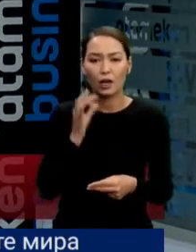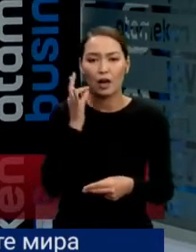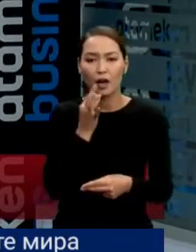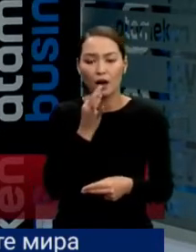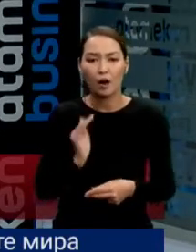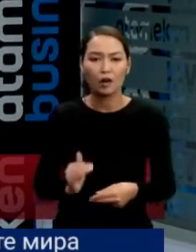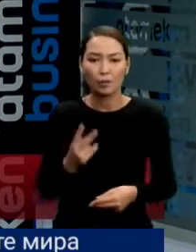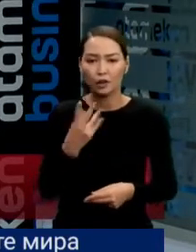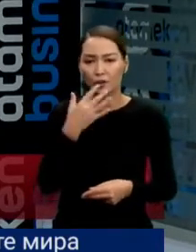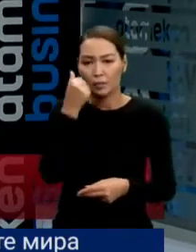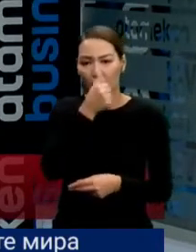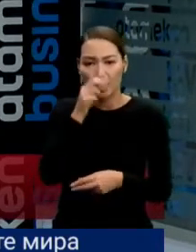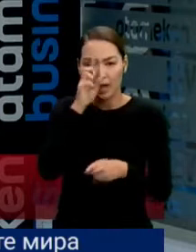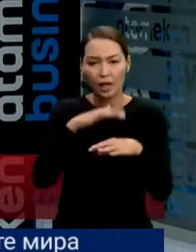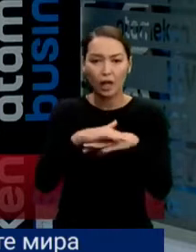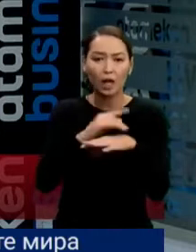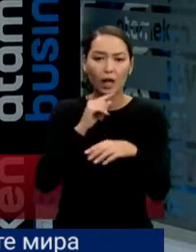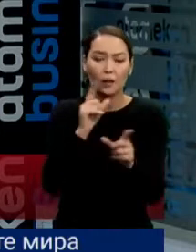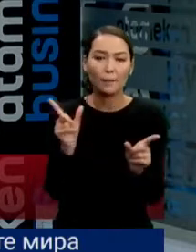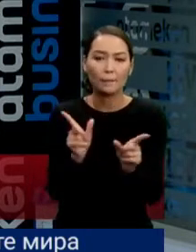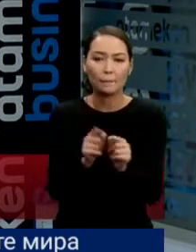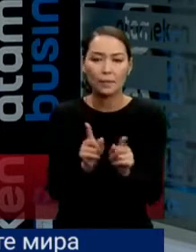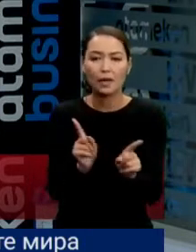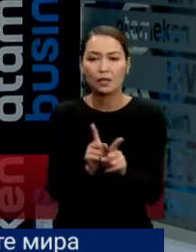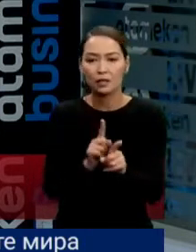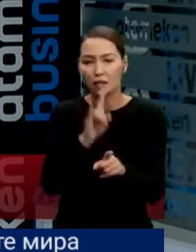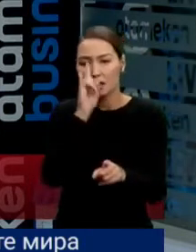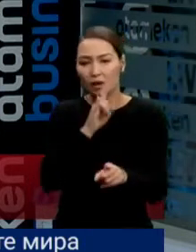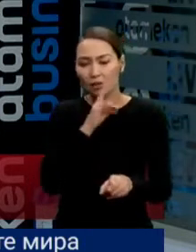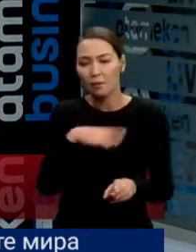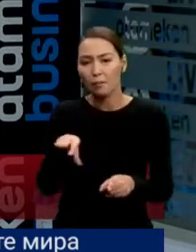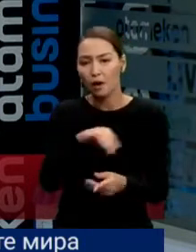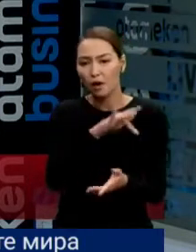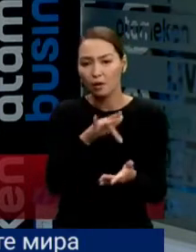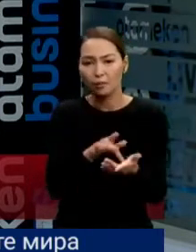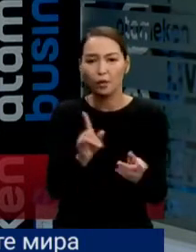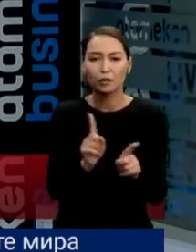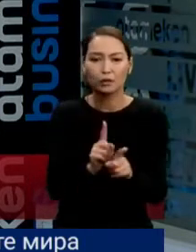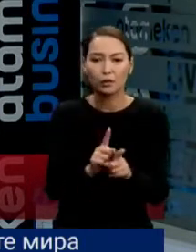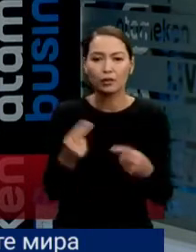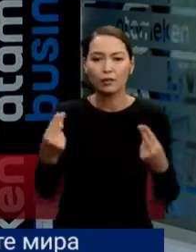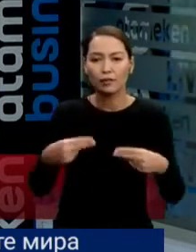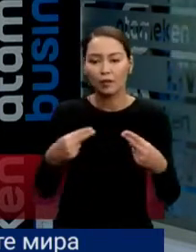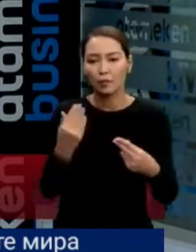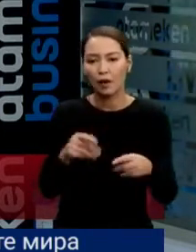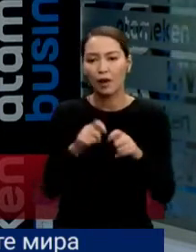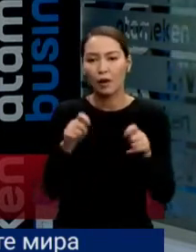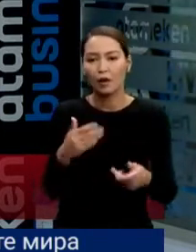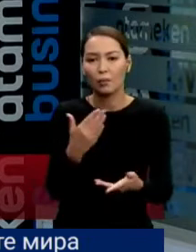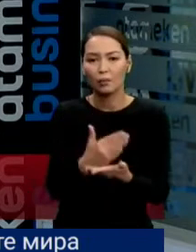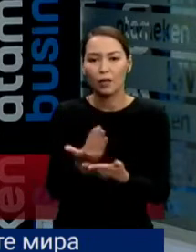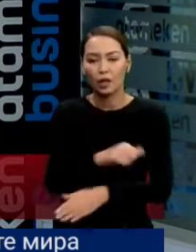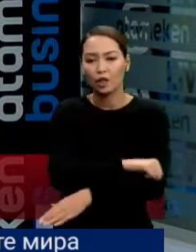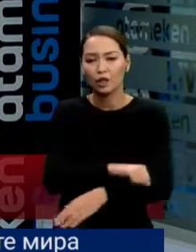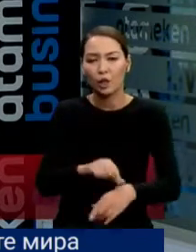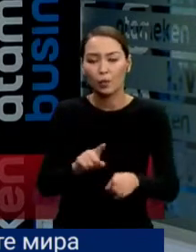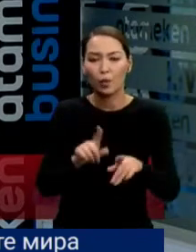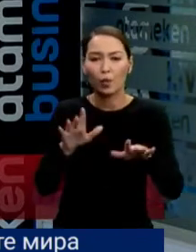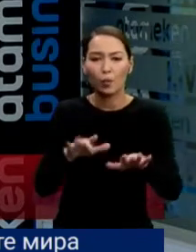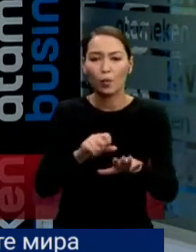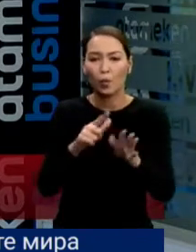жылдан бері ел экономикасымен бірге тыныстап, Қазақстанның барлық аймағында өз терминалдарын ашқан. Сонымен қатар шекара маңында орналасқан